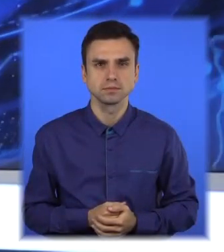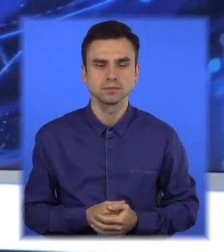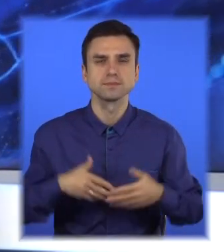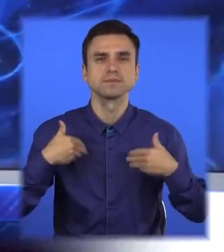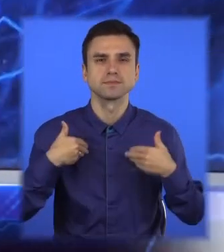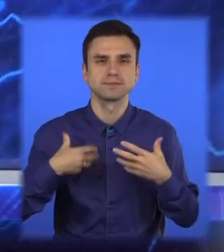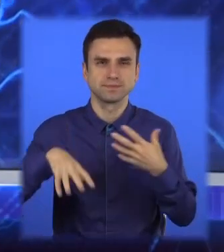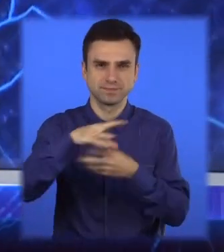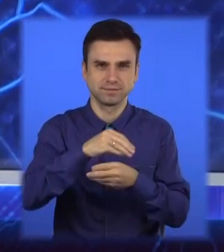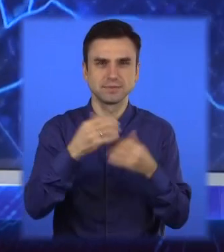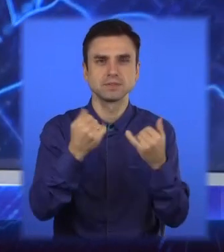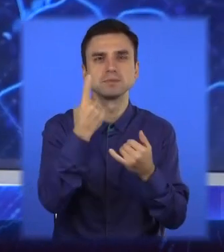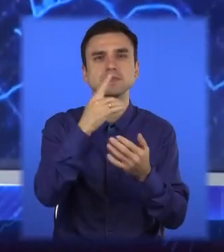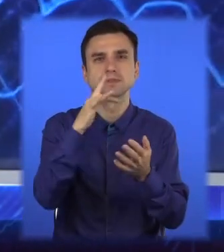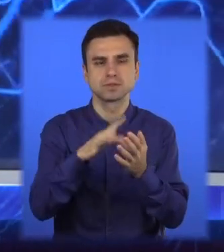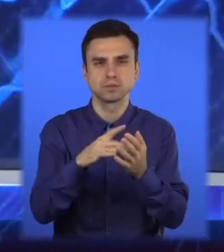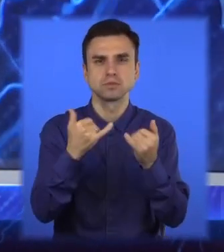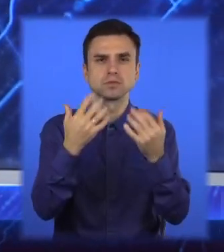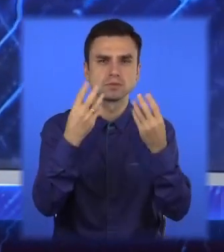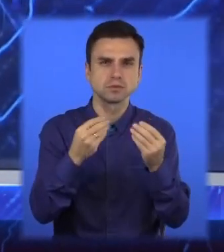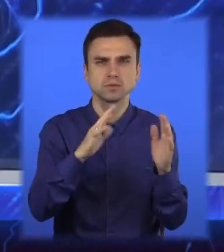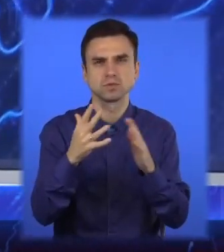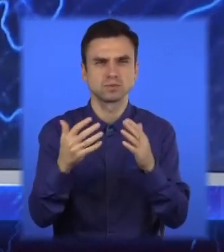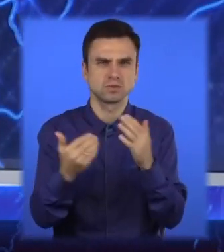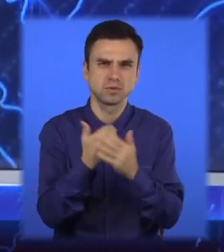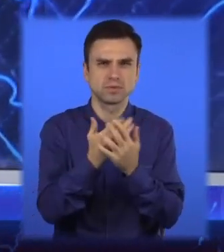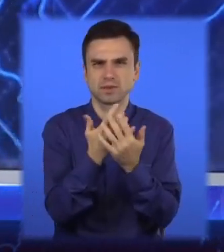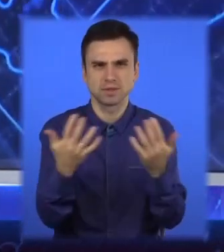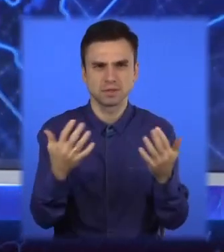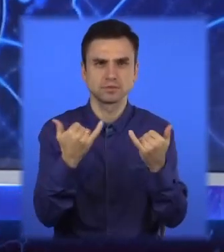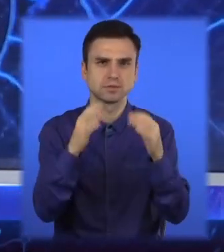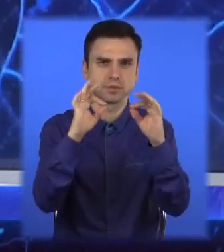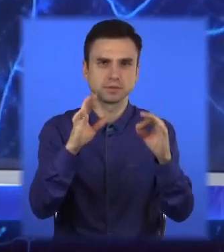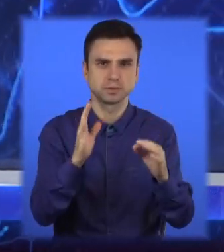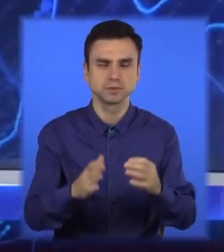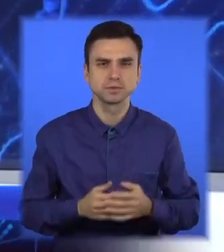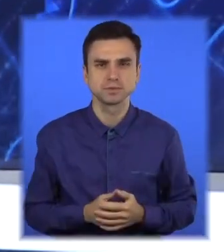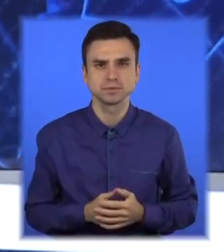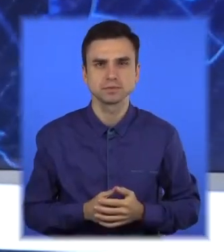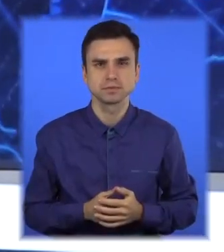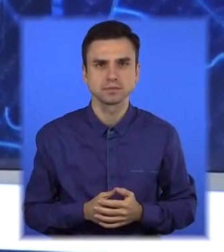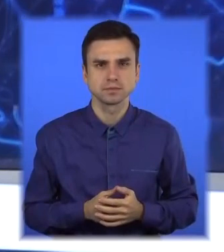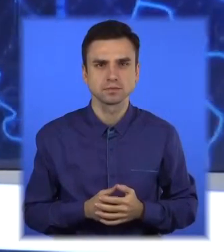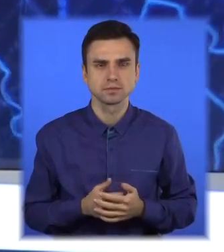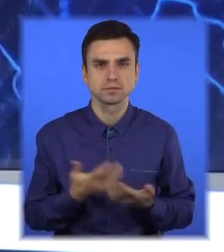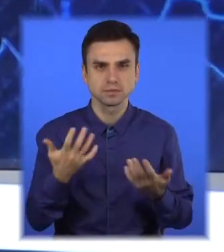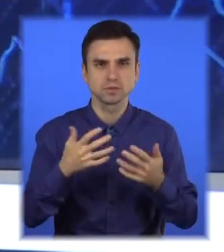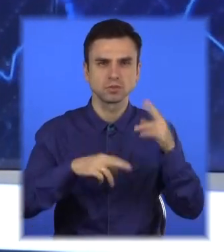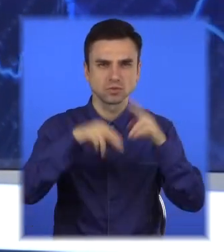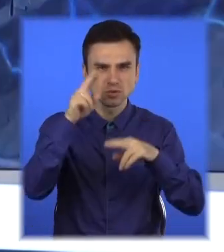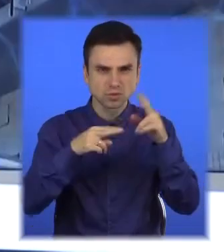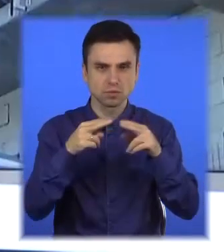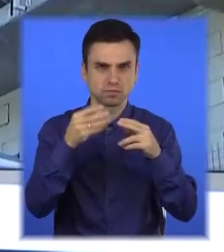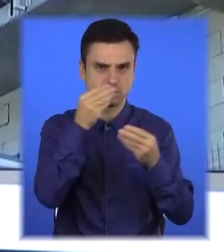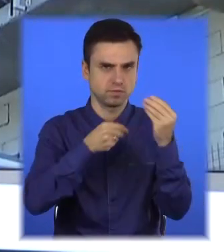Ми вітання всім, хто долучився до ефіру першого міського. Просто зараз розповімо про найголовніше. У студії працює Іван Дочак. Будівельні